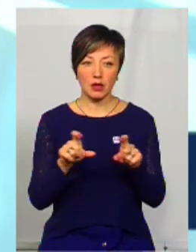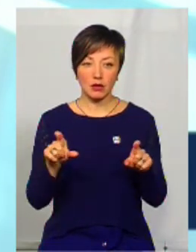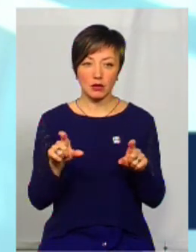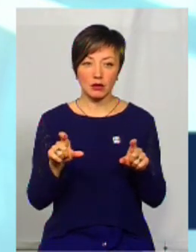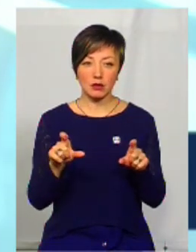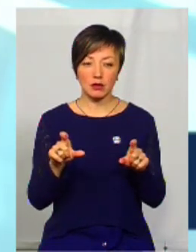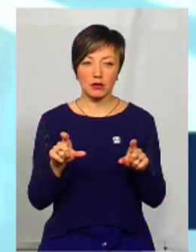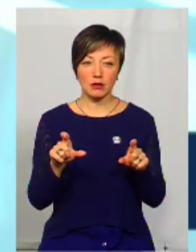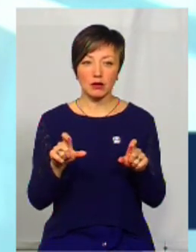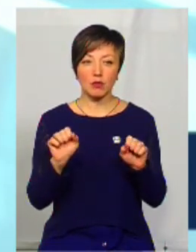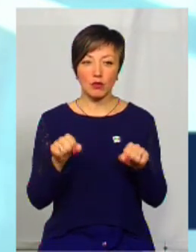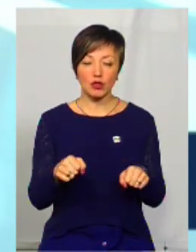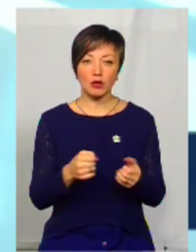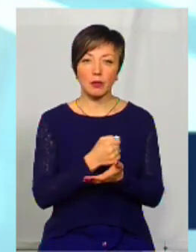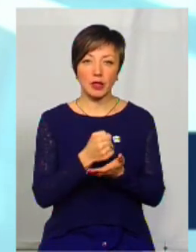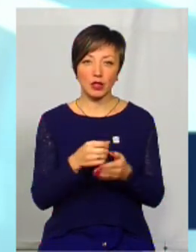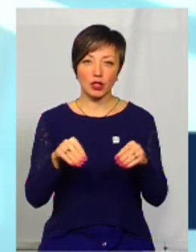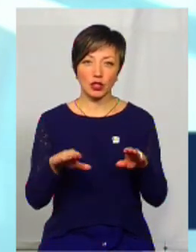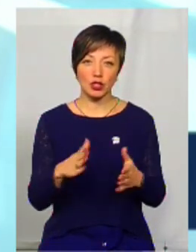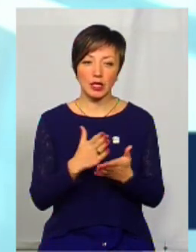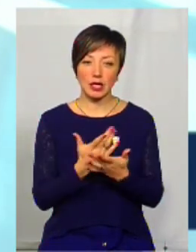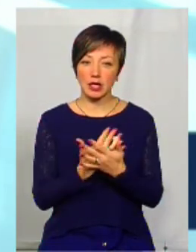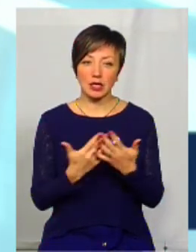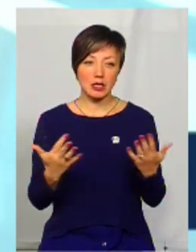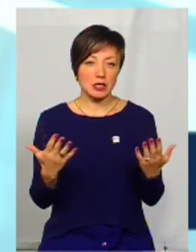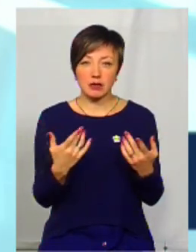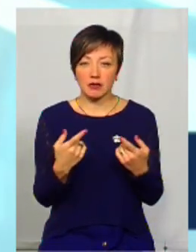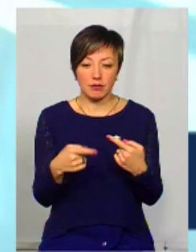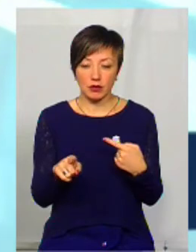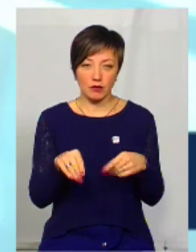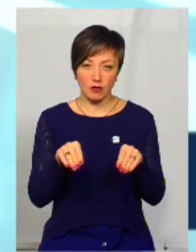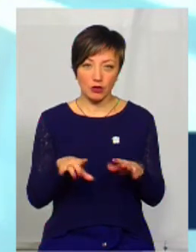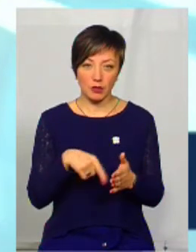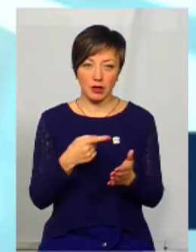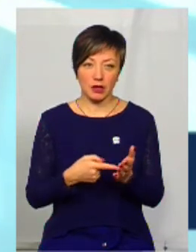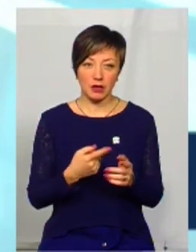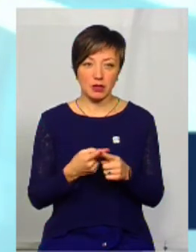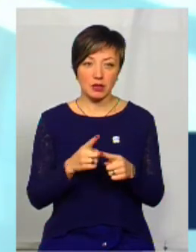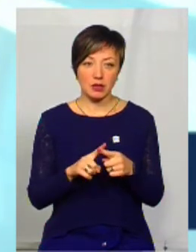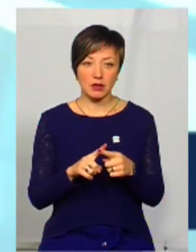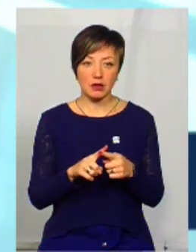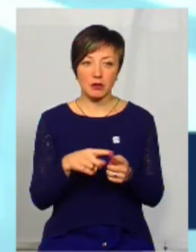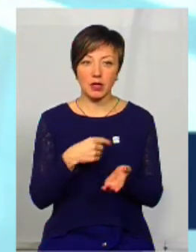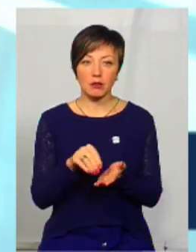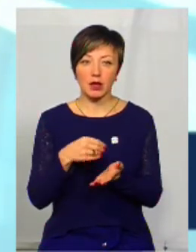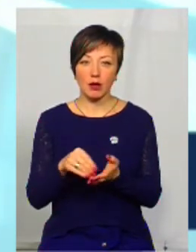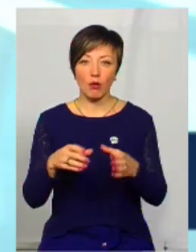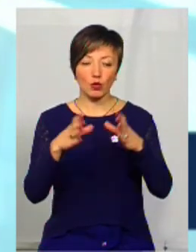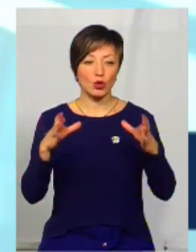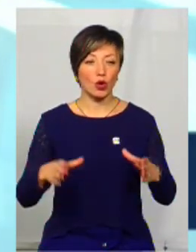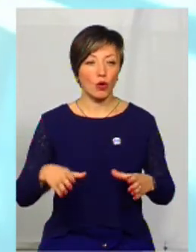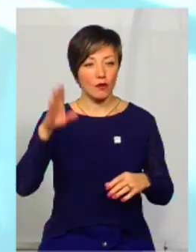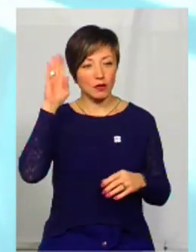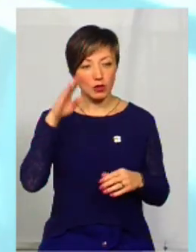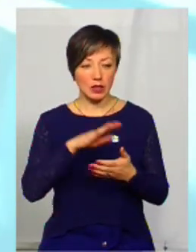заклад освіти може прийняти певне рішення. Є різні альтернативи вирішення питання, придбання, наприклад, бутильованої